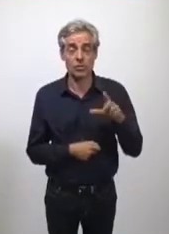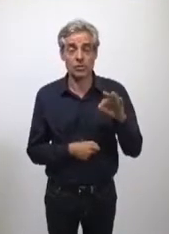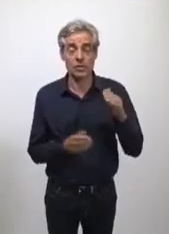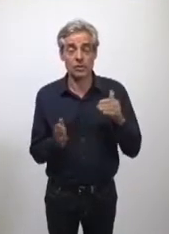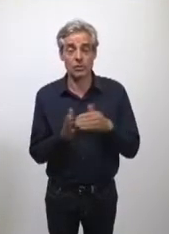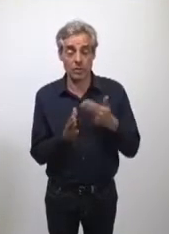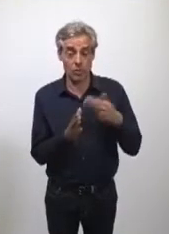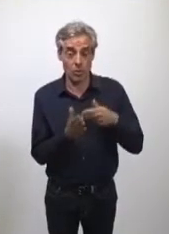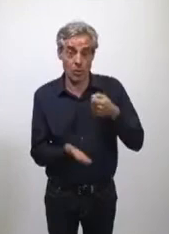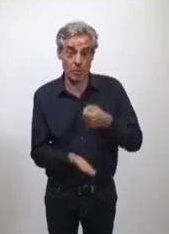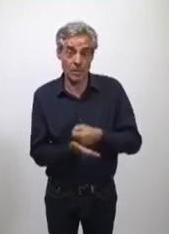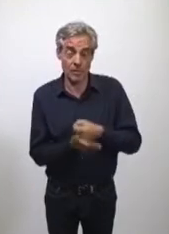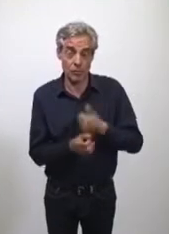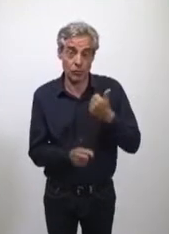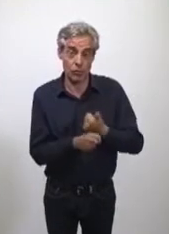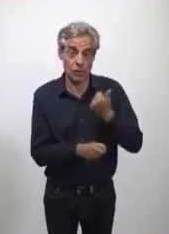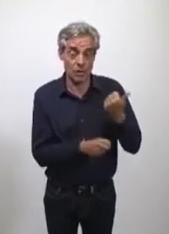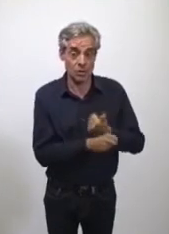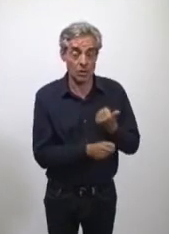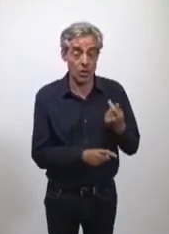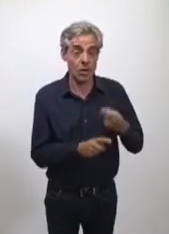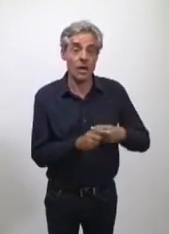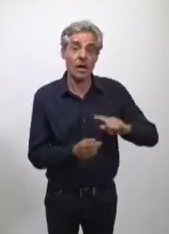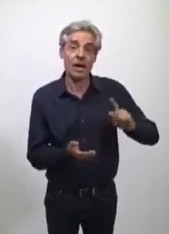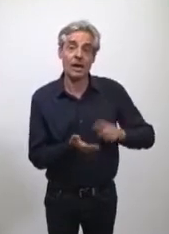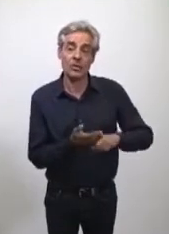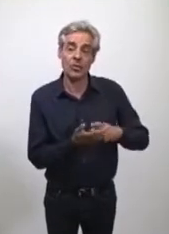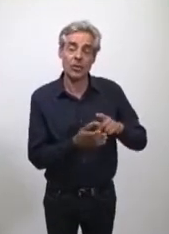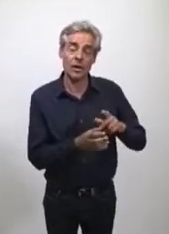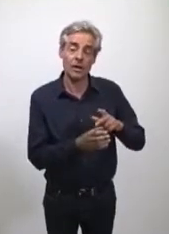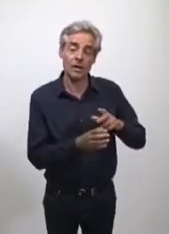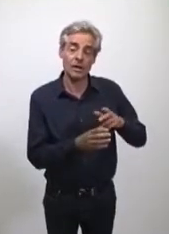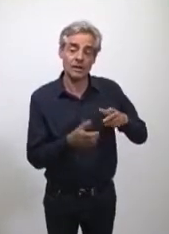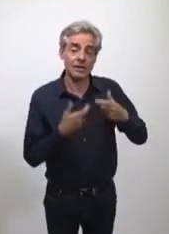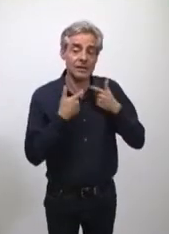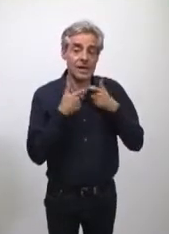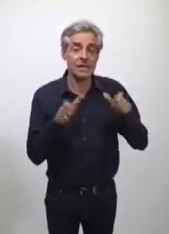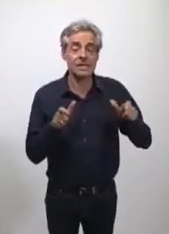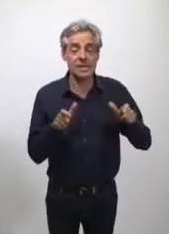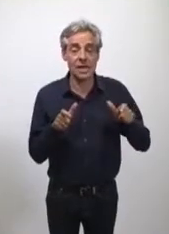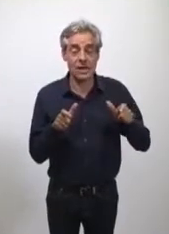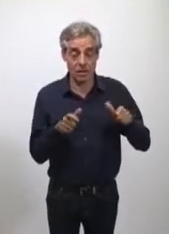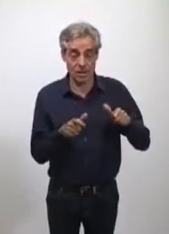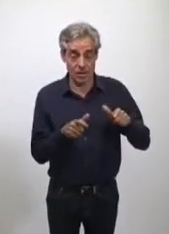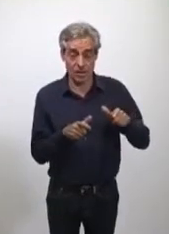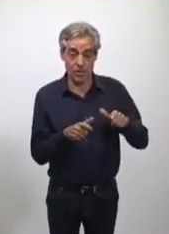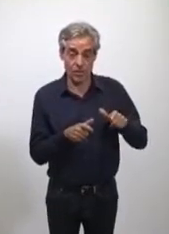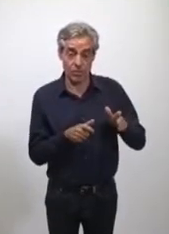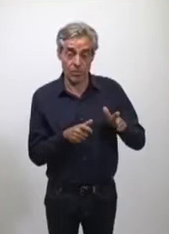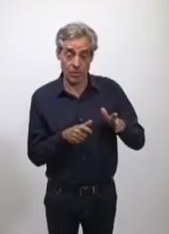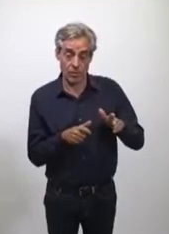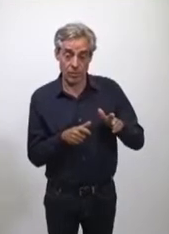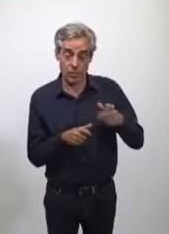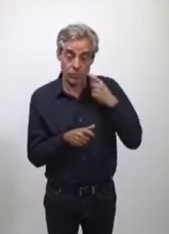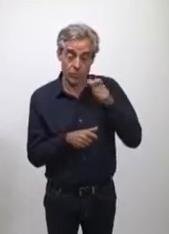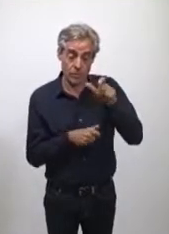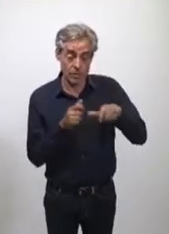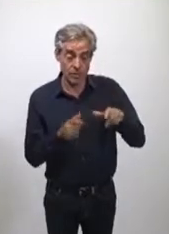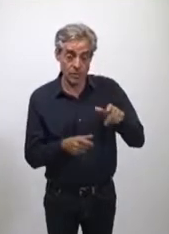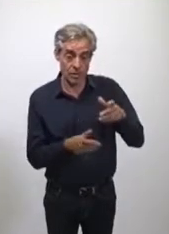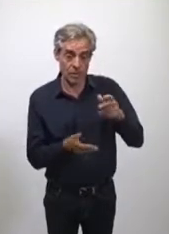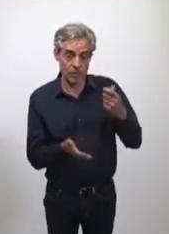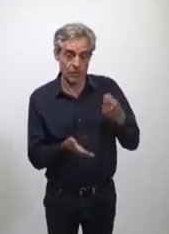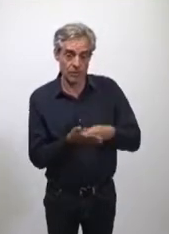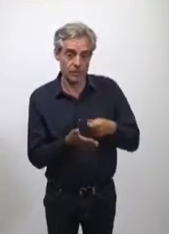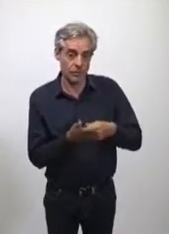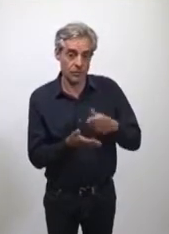euros minimum par an. Un droit de servitude également à supporter pour un repreneur éventuel, ce qui aurait été de